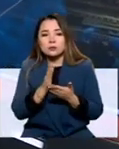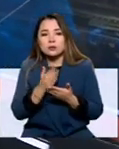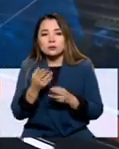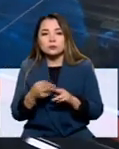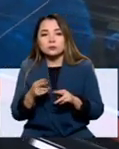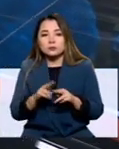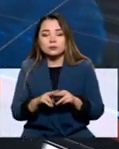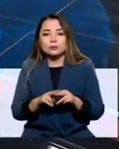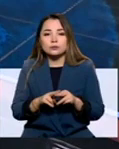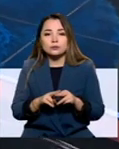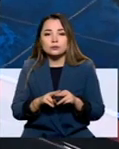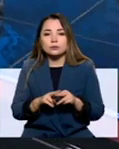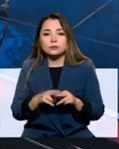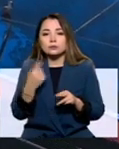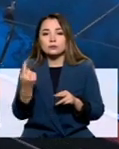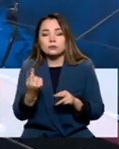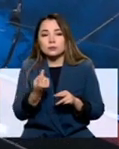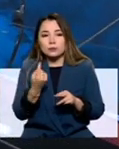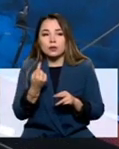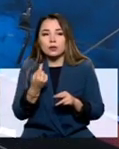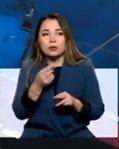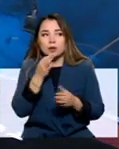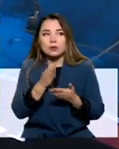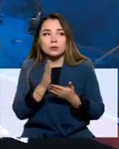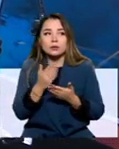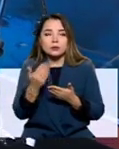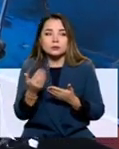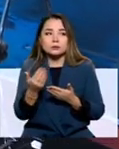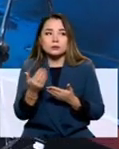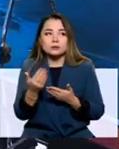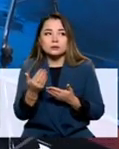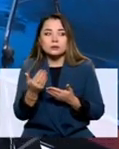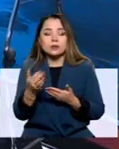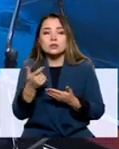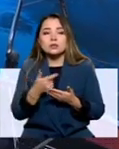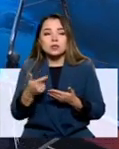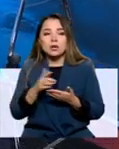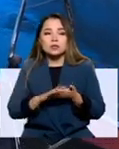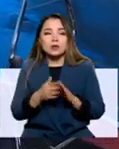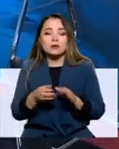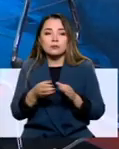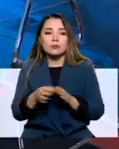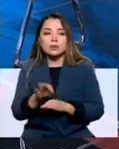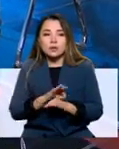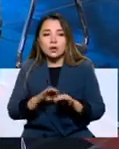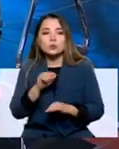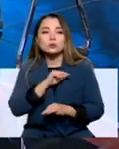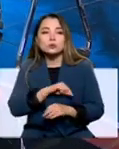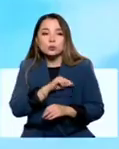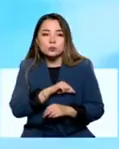Бул бир эле бул аянт же бир географиялык чөлкөм эмес, бул